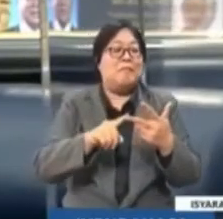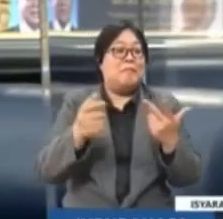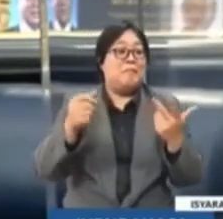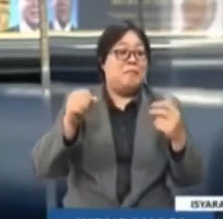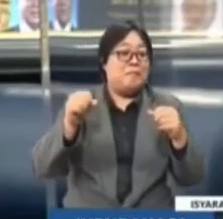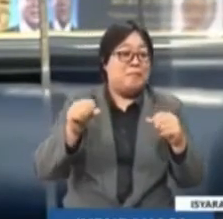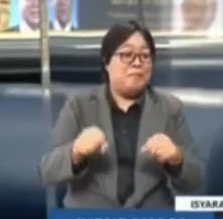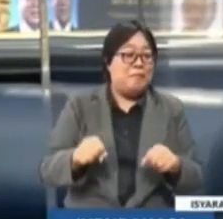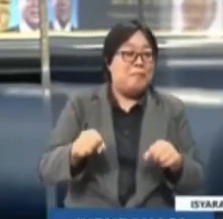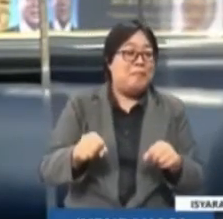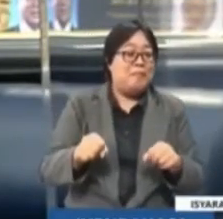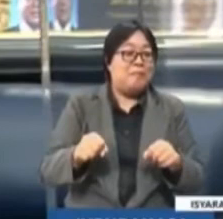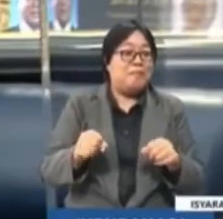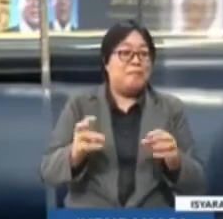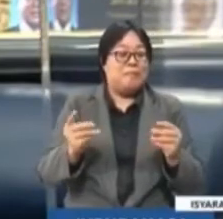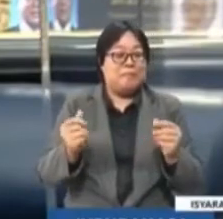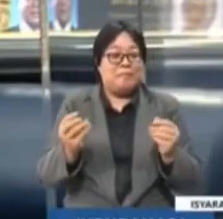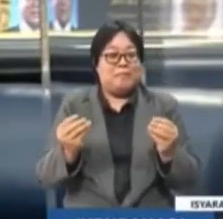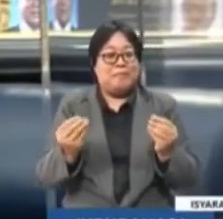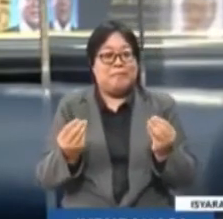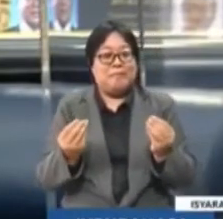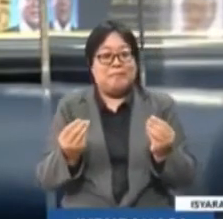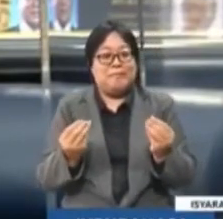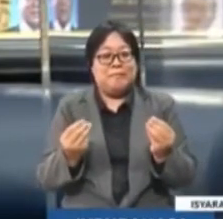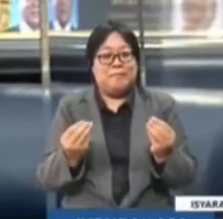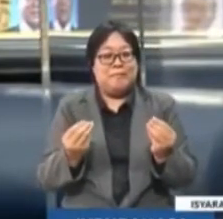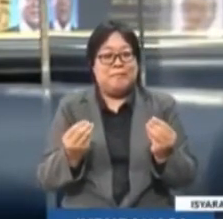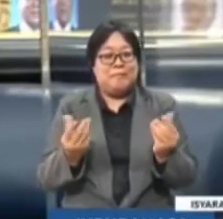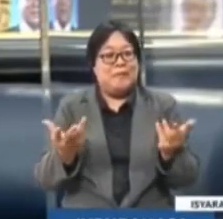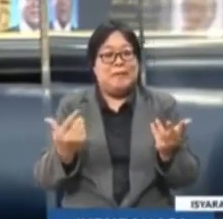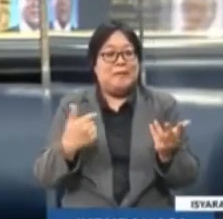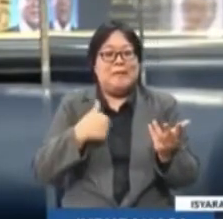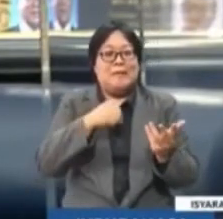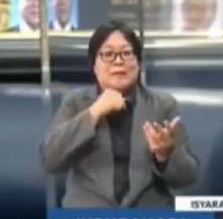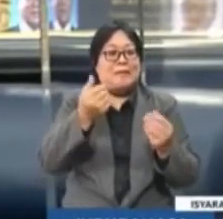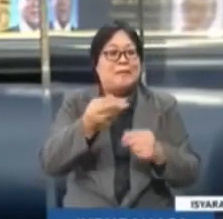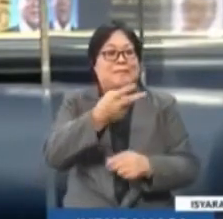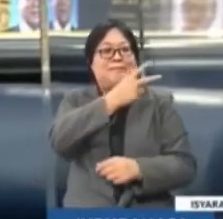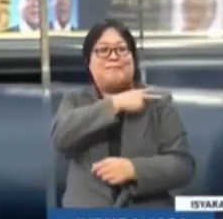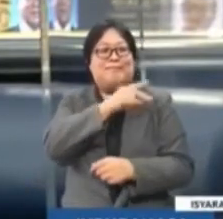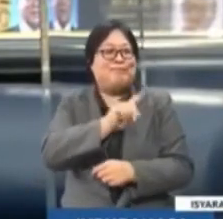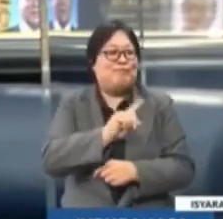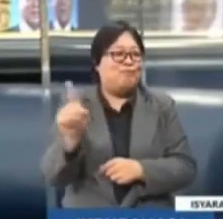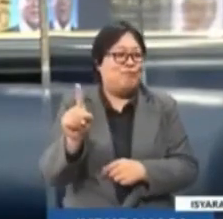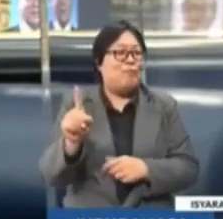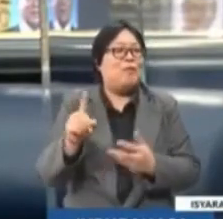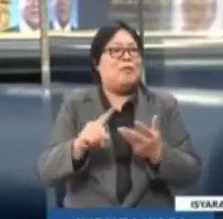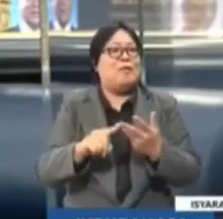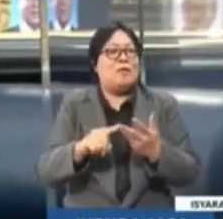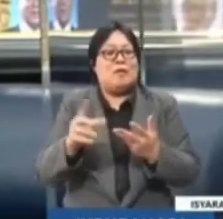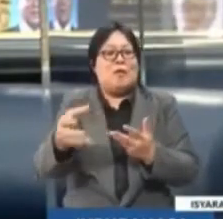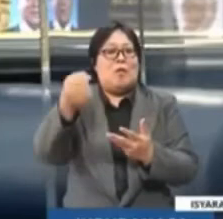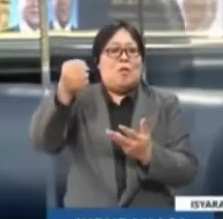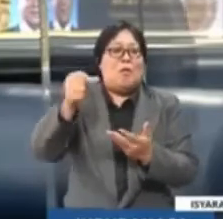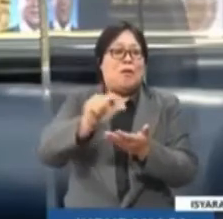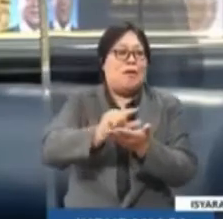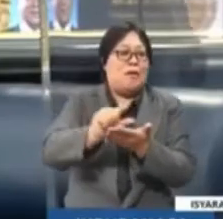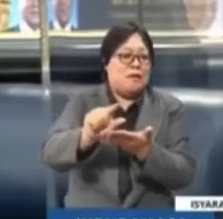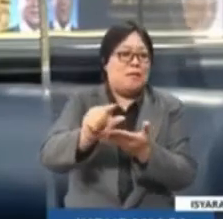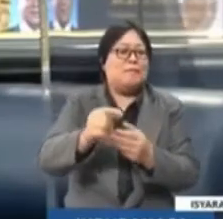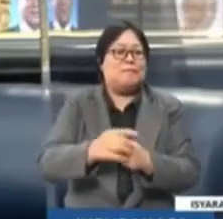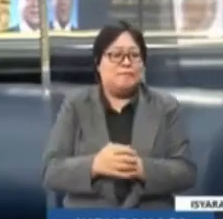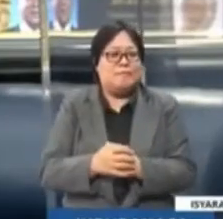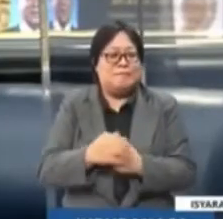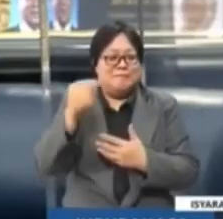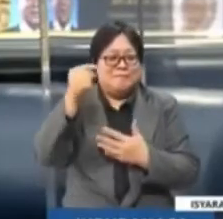e opini hat tidak bagi di kenaikan pangkat situ Boleh tahan gaji ini